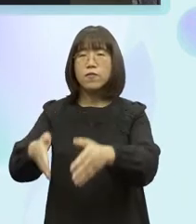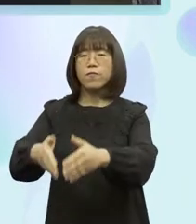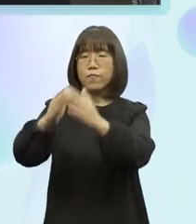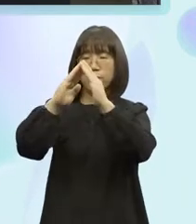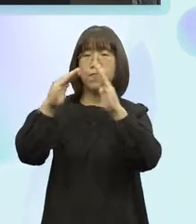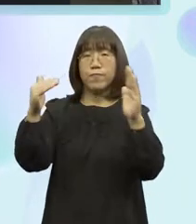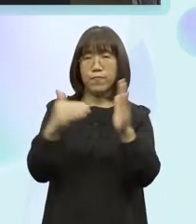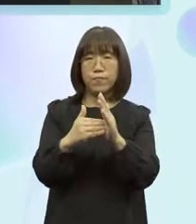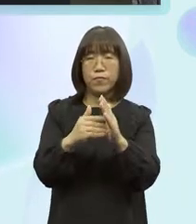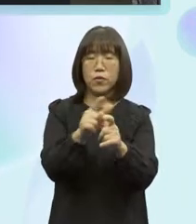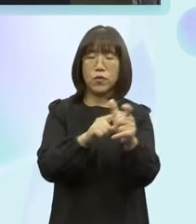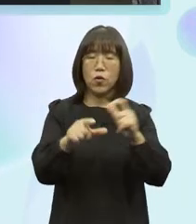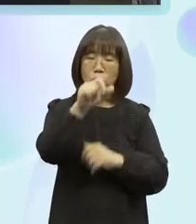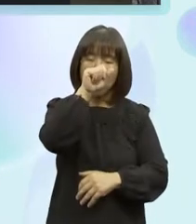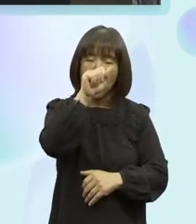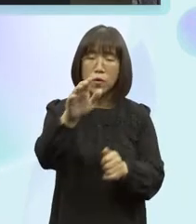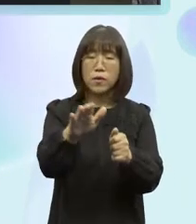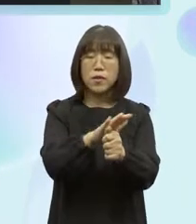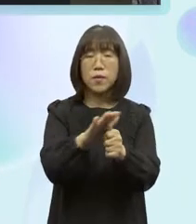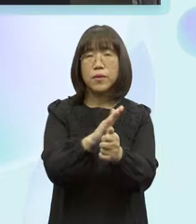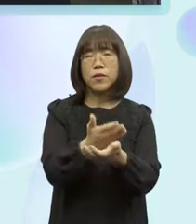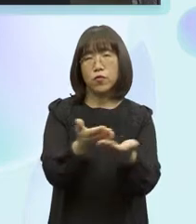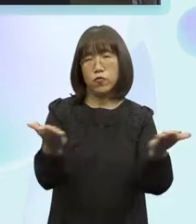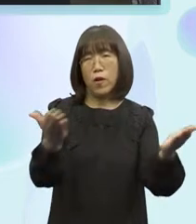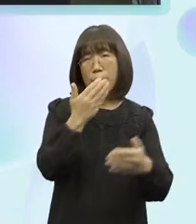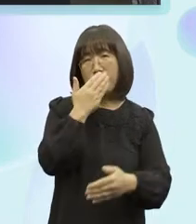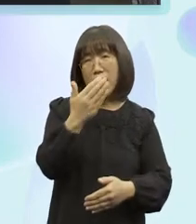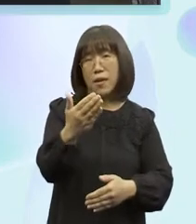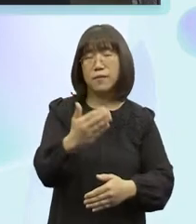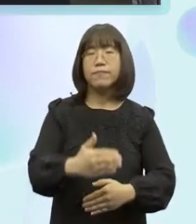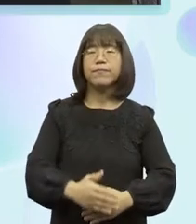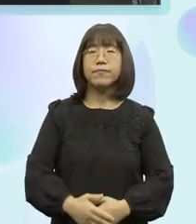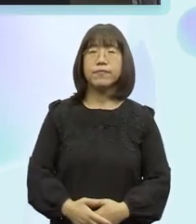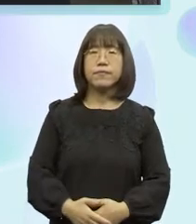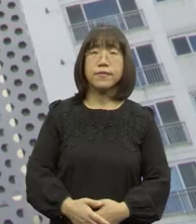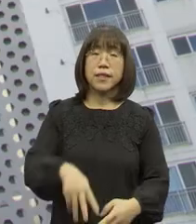보다 전문적인 서비스를 제공할 수 있게 됐습니다